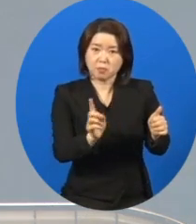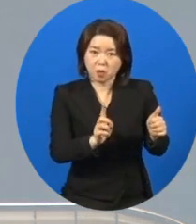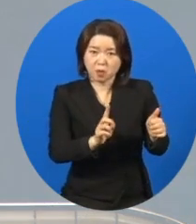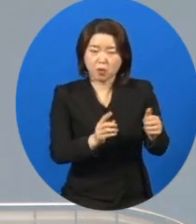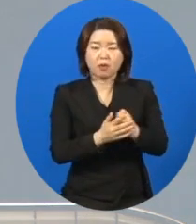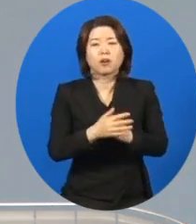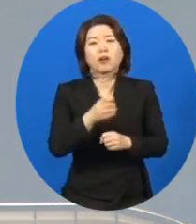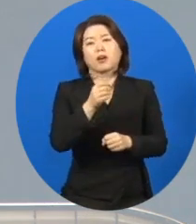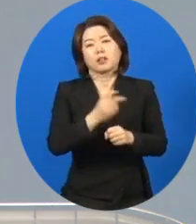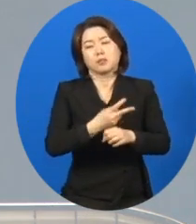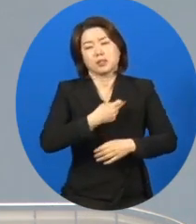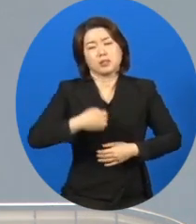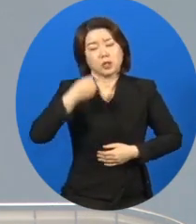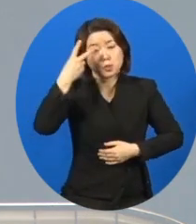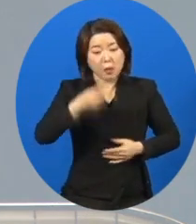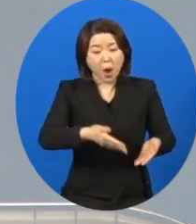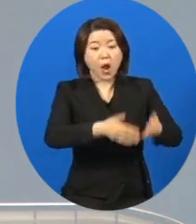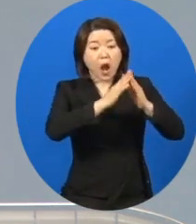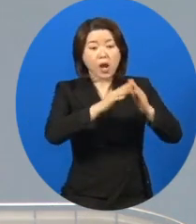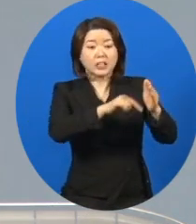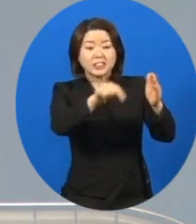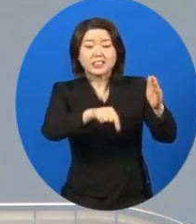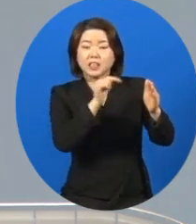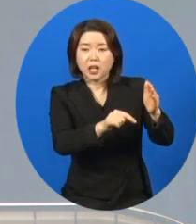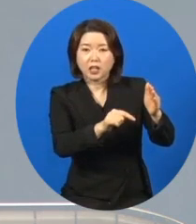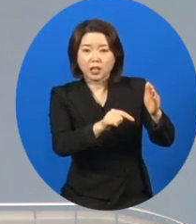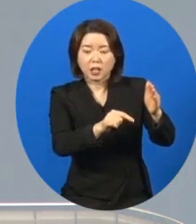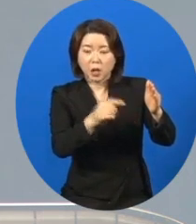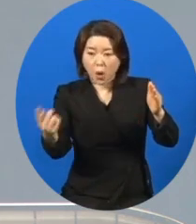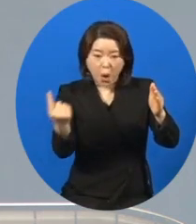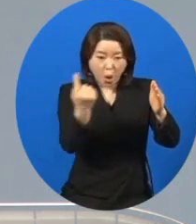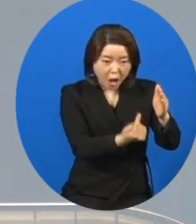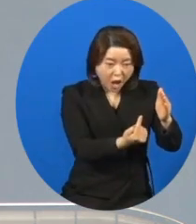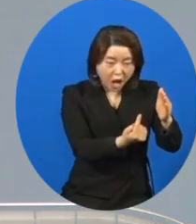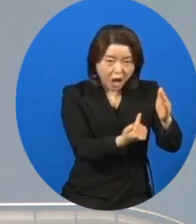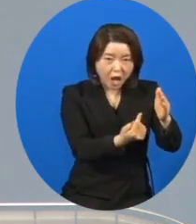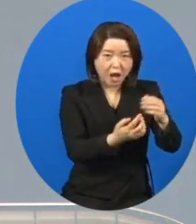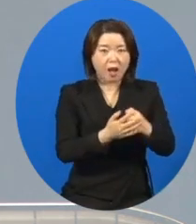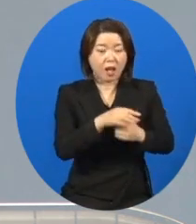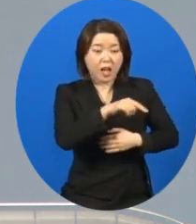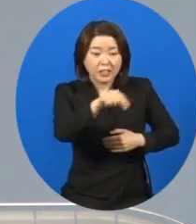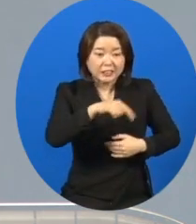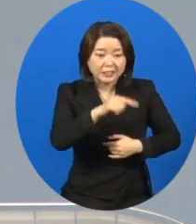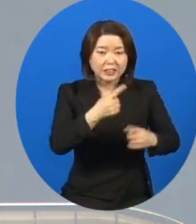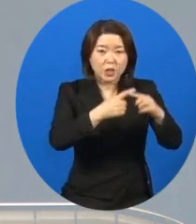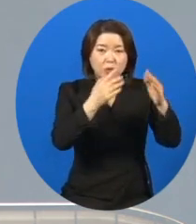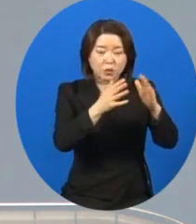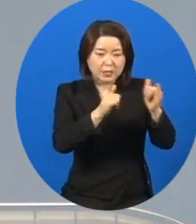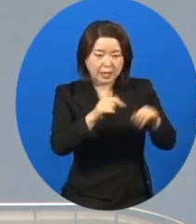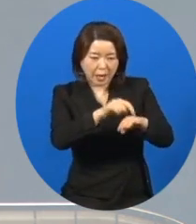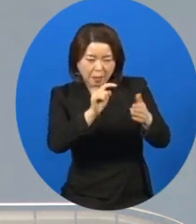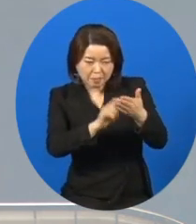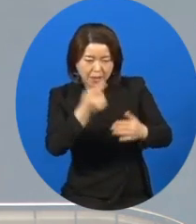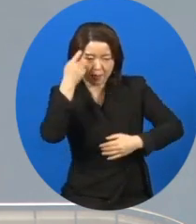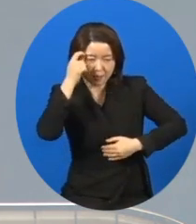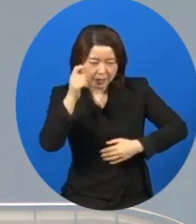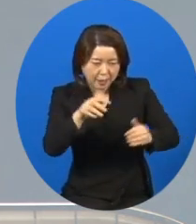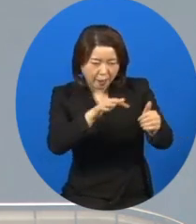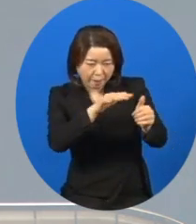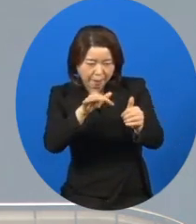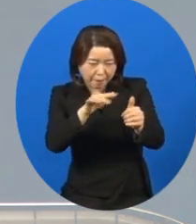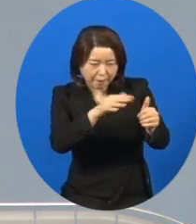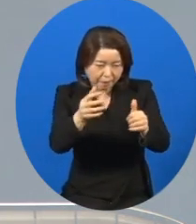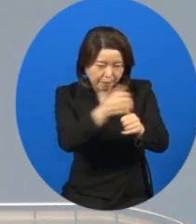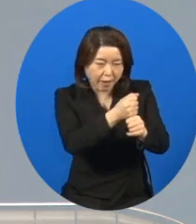이미 사도 바울이 개척해 놓은 교회인 고린도 교회를 들어와서 그 교인들의 마음과 생각을